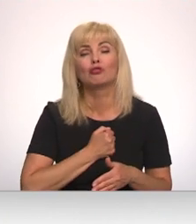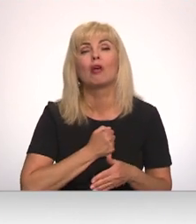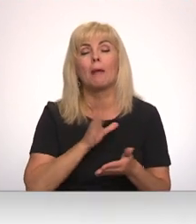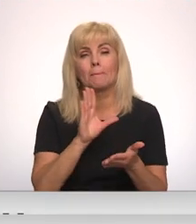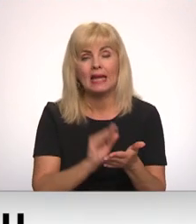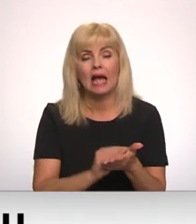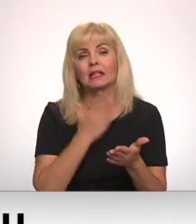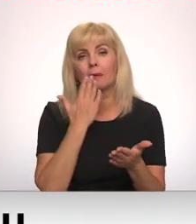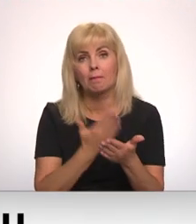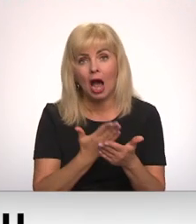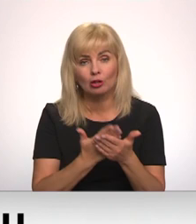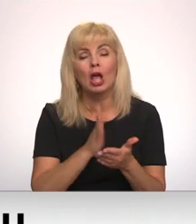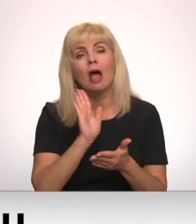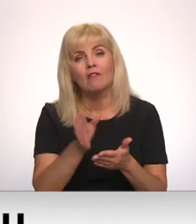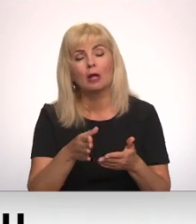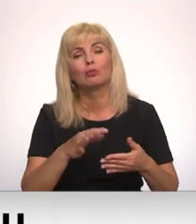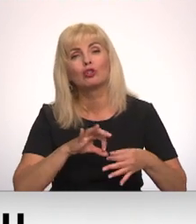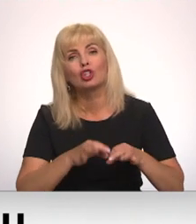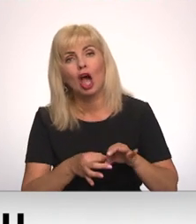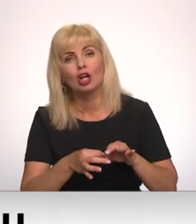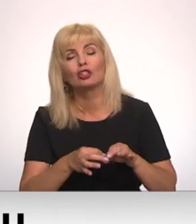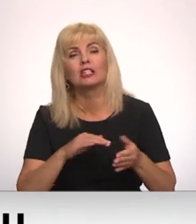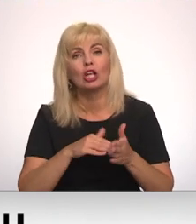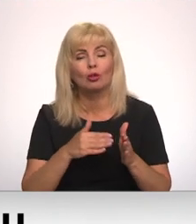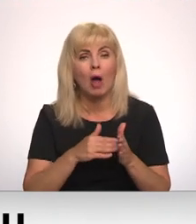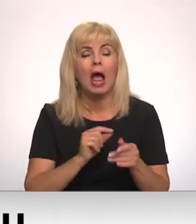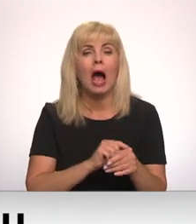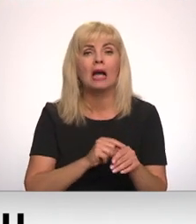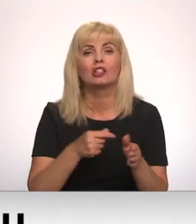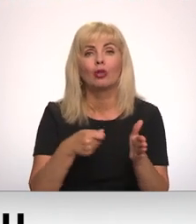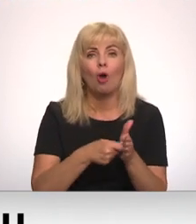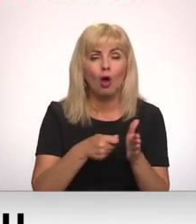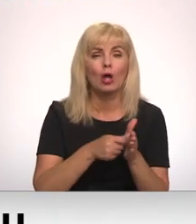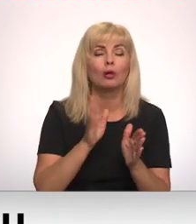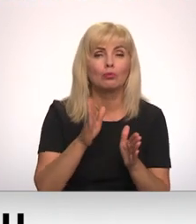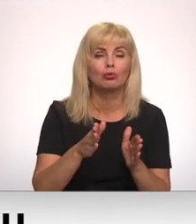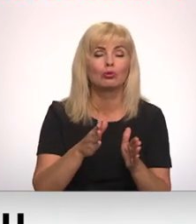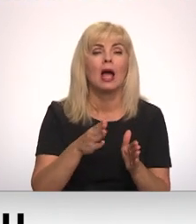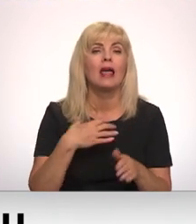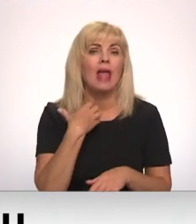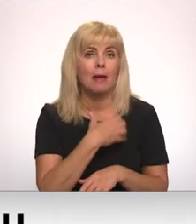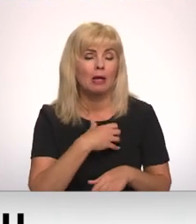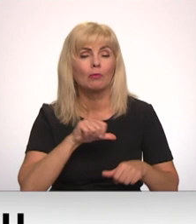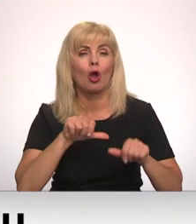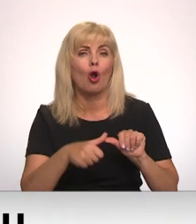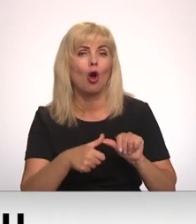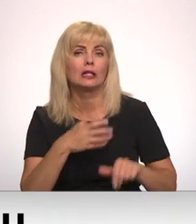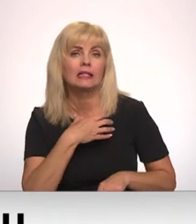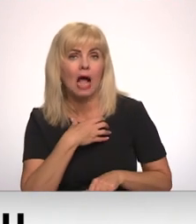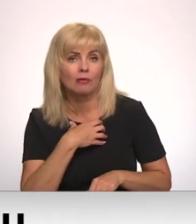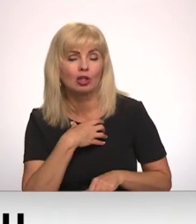ka var būt sarežģītas situācijas, kad mūsu donoru asins būs ļoti nepieciešams. Un arī, protams, hroniskās saslimšanas,